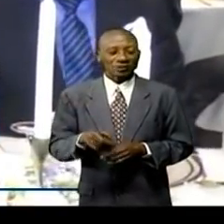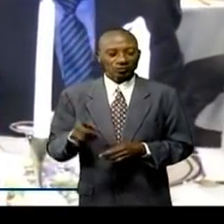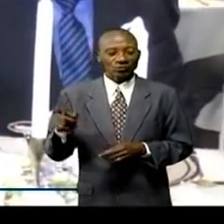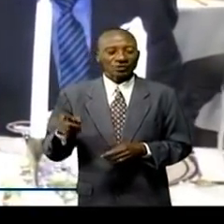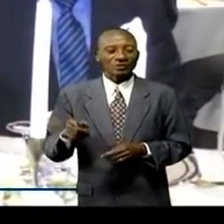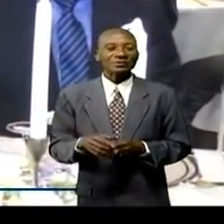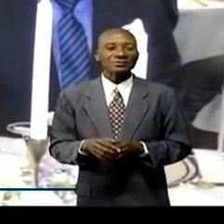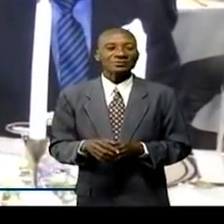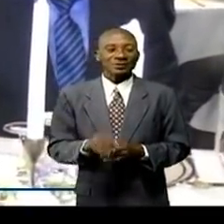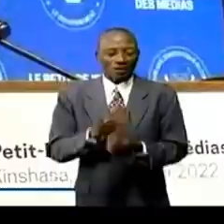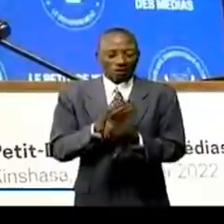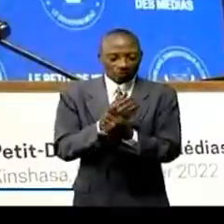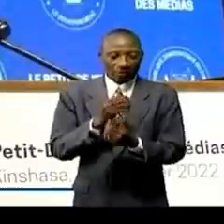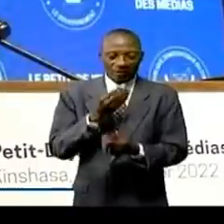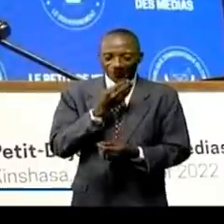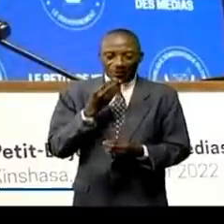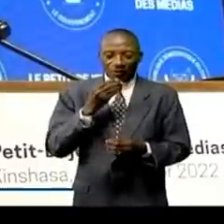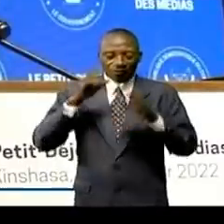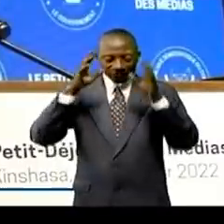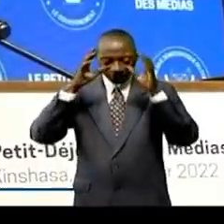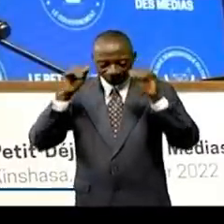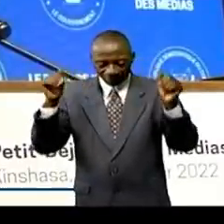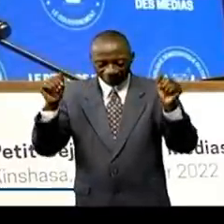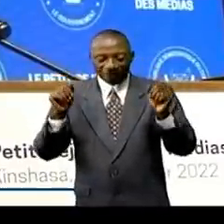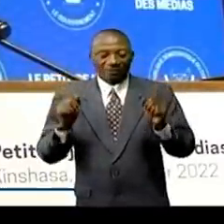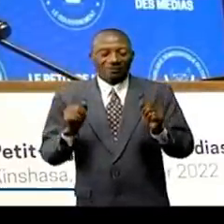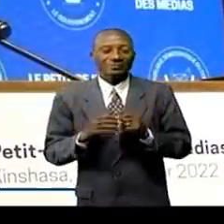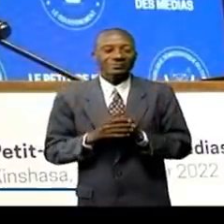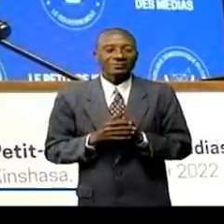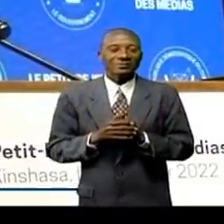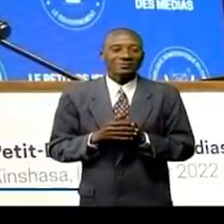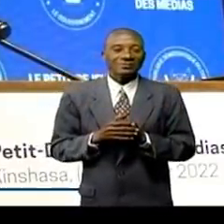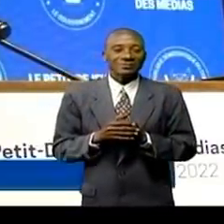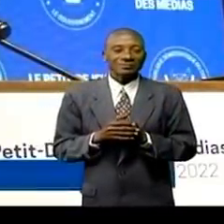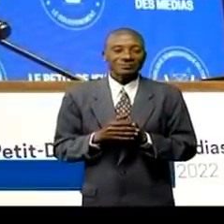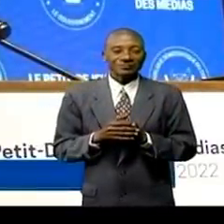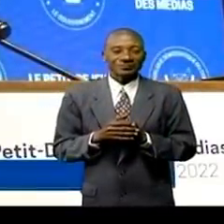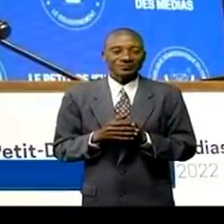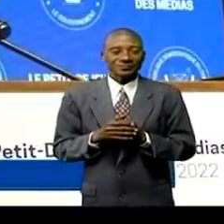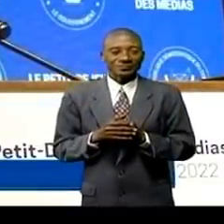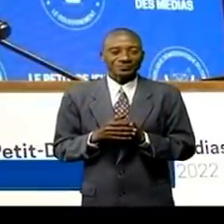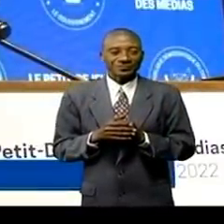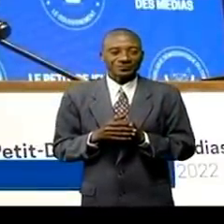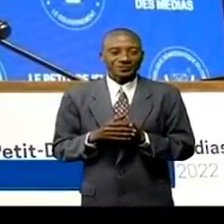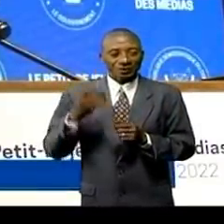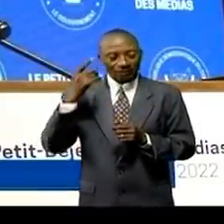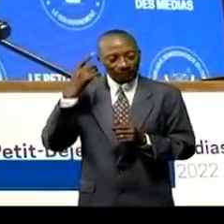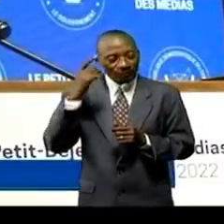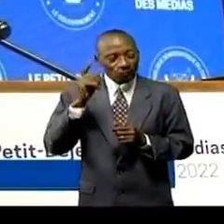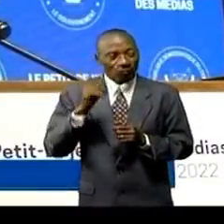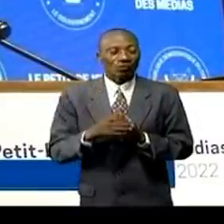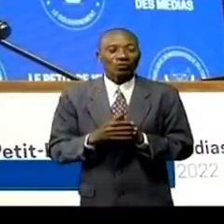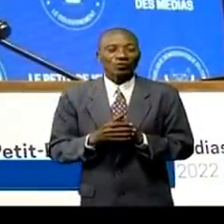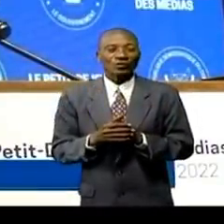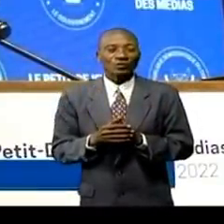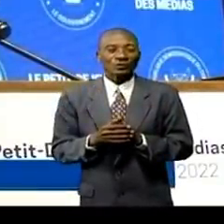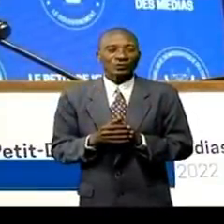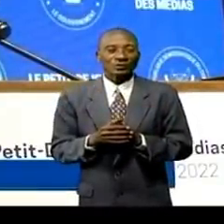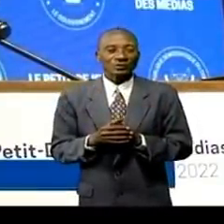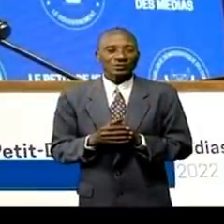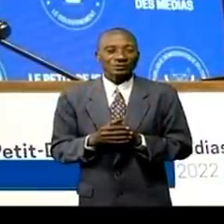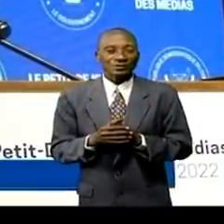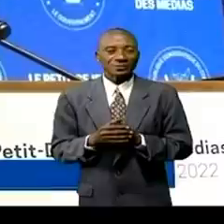que nous nous retrouvons ici. Et aussi pour vous apporter